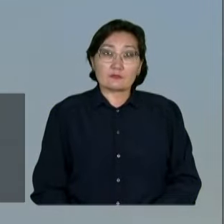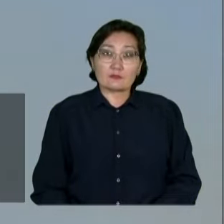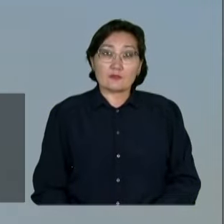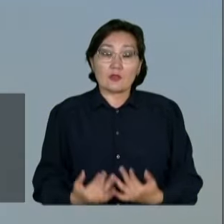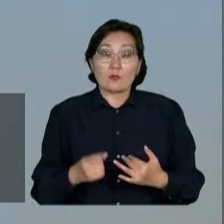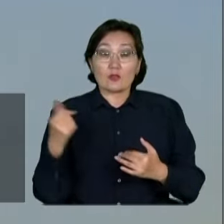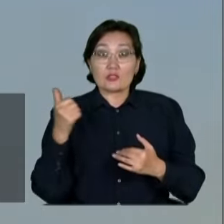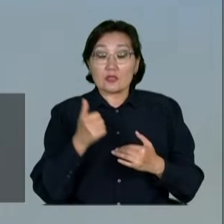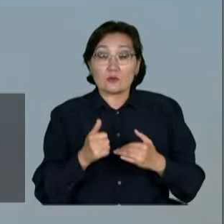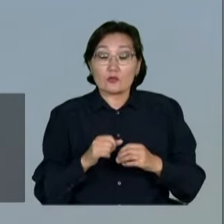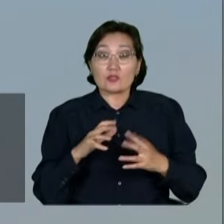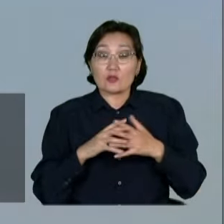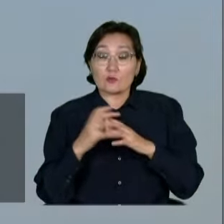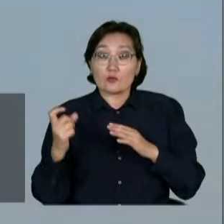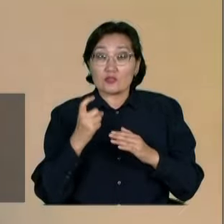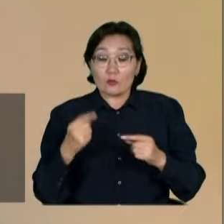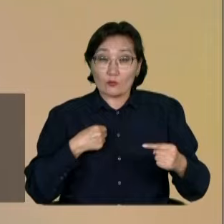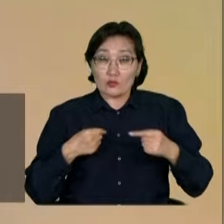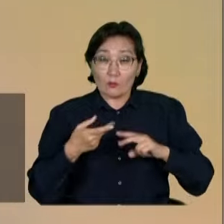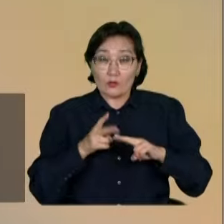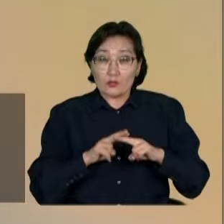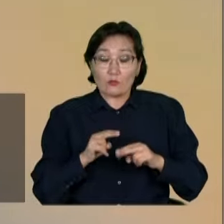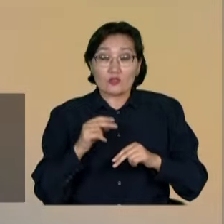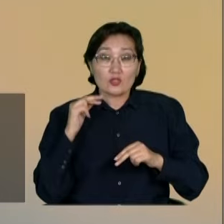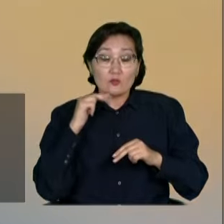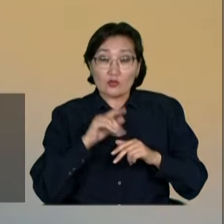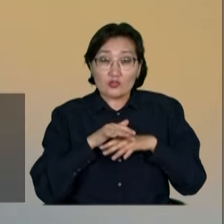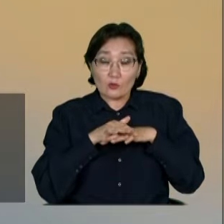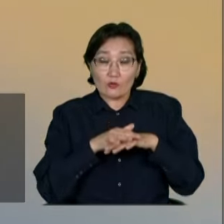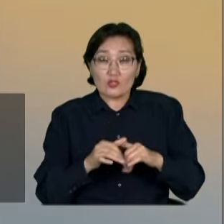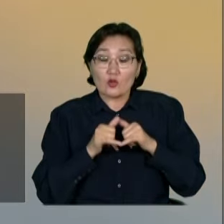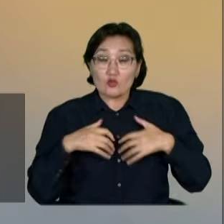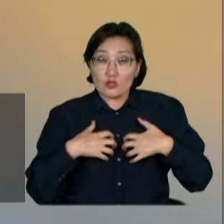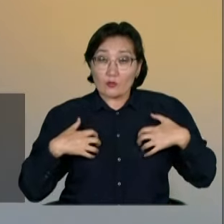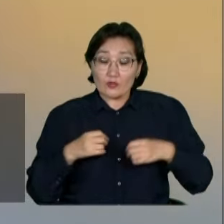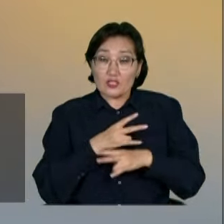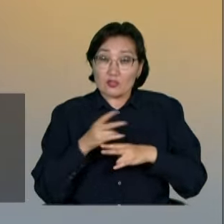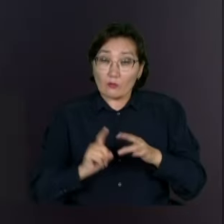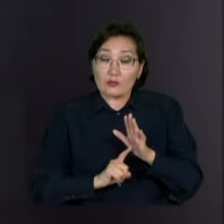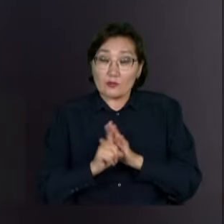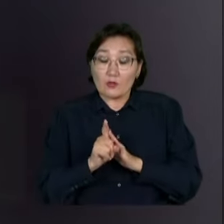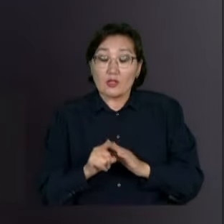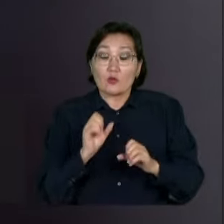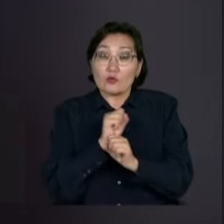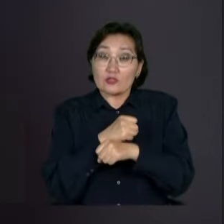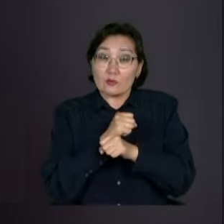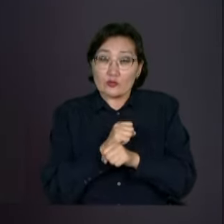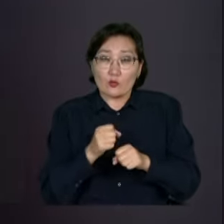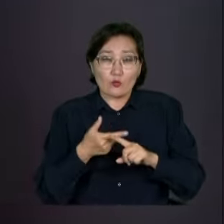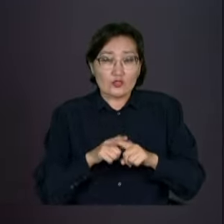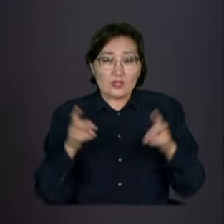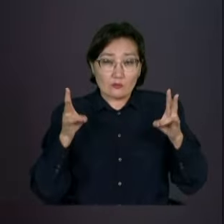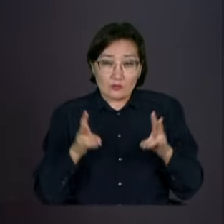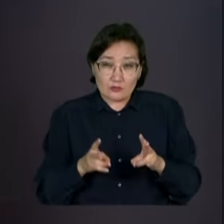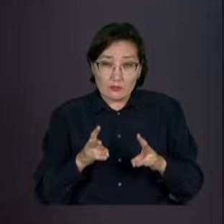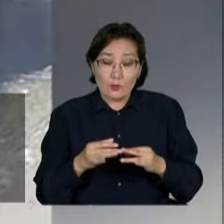Бір аптадан бері шаруалардан маза қашты. Себебі ұлы жәндік төрт түлікке шауып тыным бермеген. Әсіресе ойсыл қара тұқымы оңбай зиян көріпті.